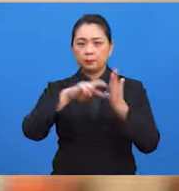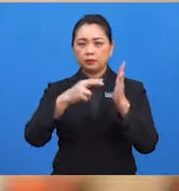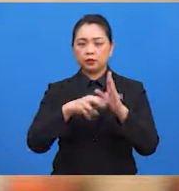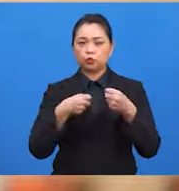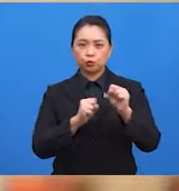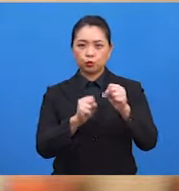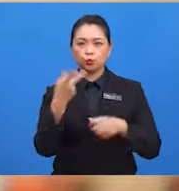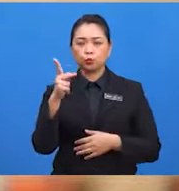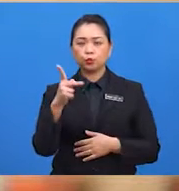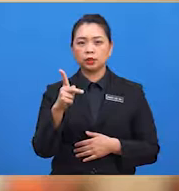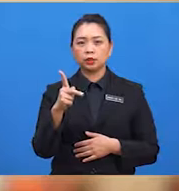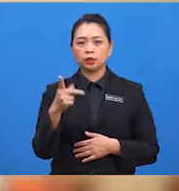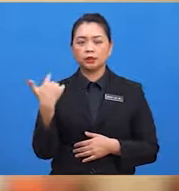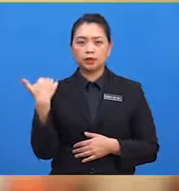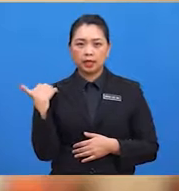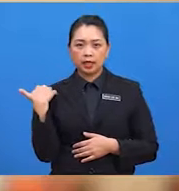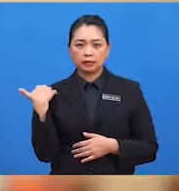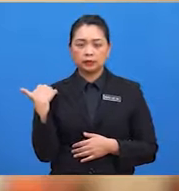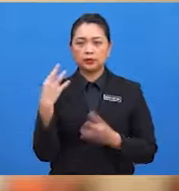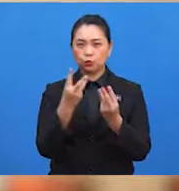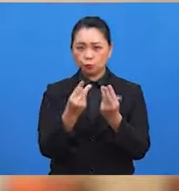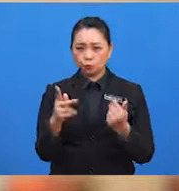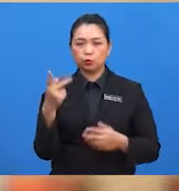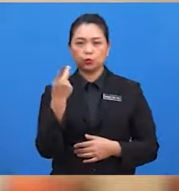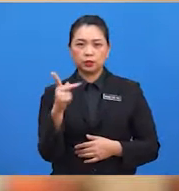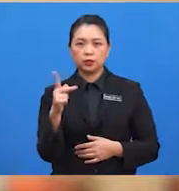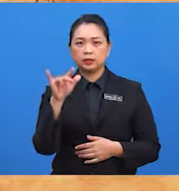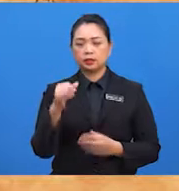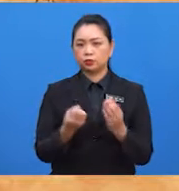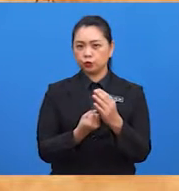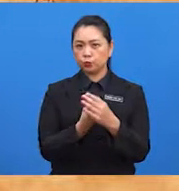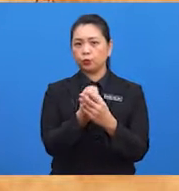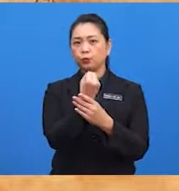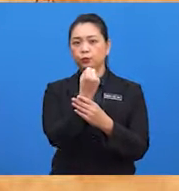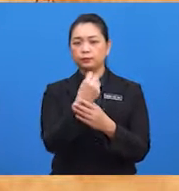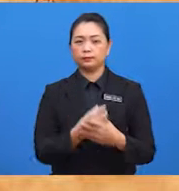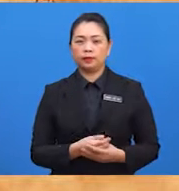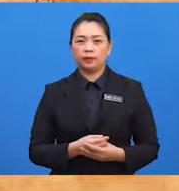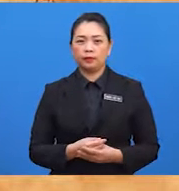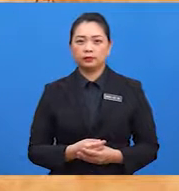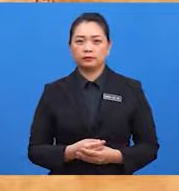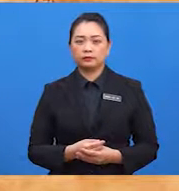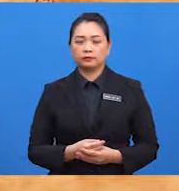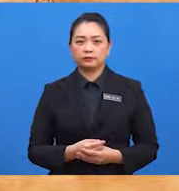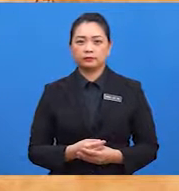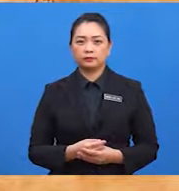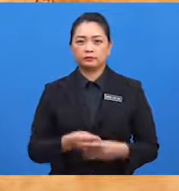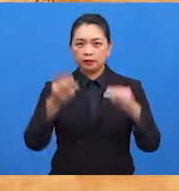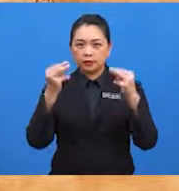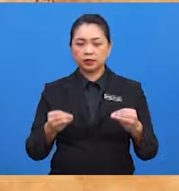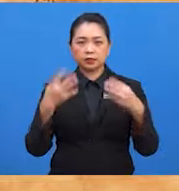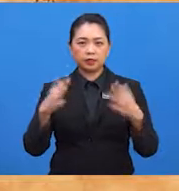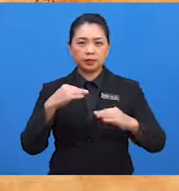yang menyimpan banyak lumpur kekuningan yang subur. Masyarakat Huang He telah membina pertempatan